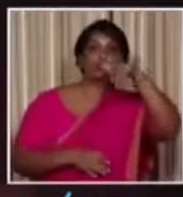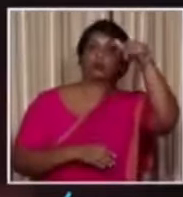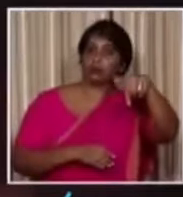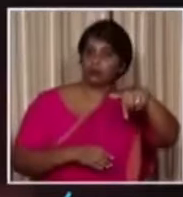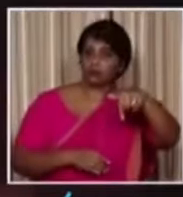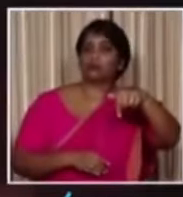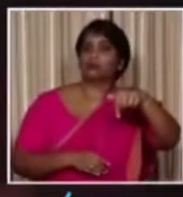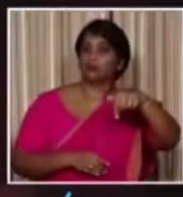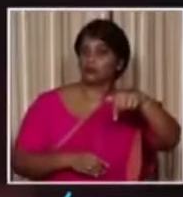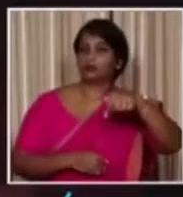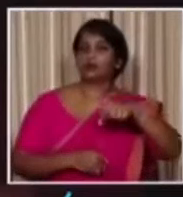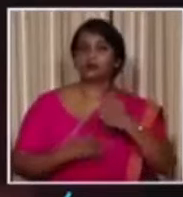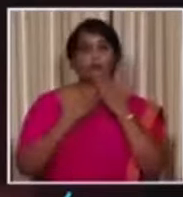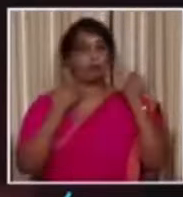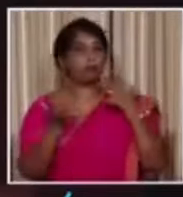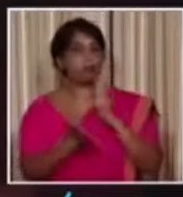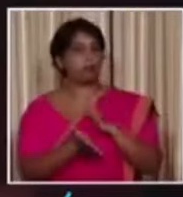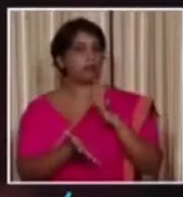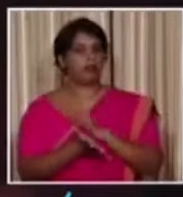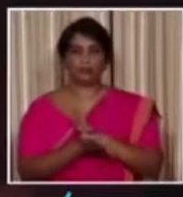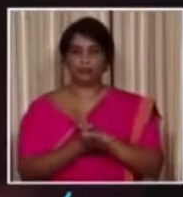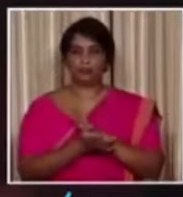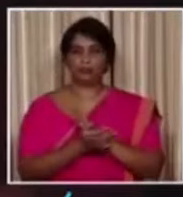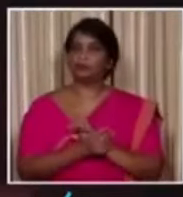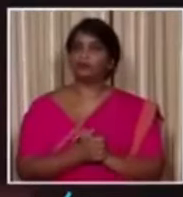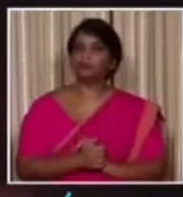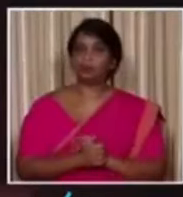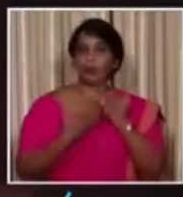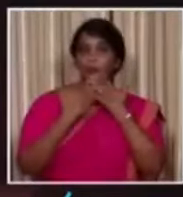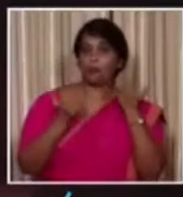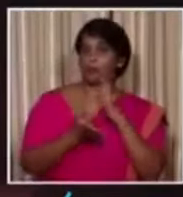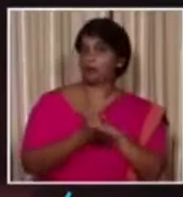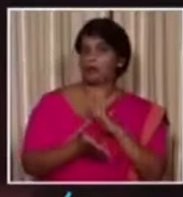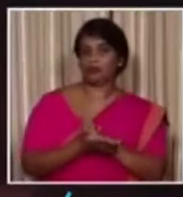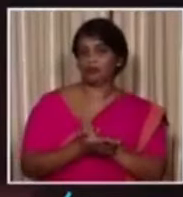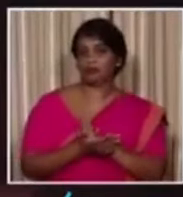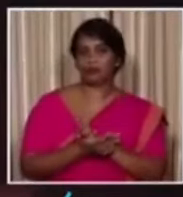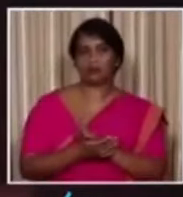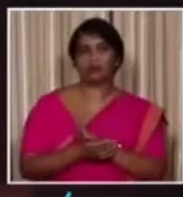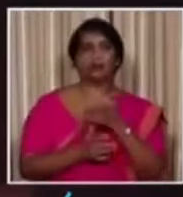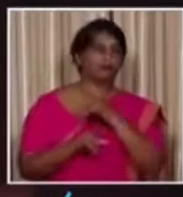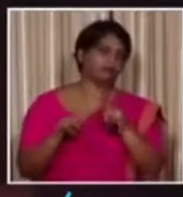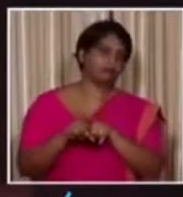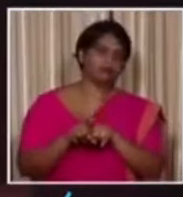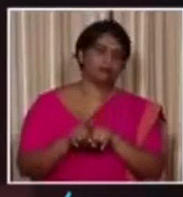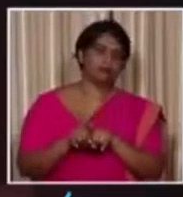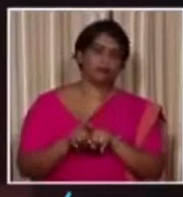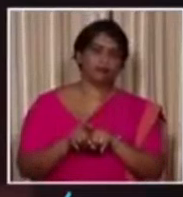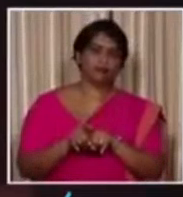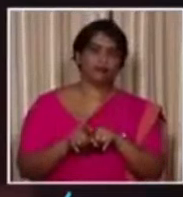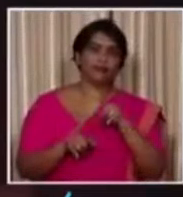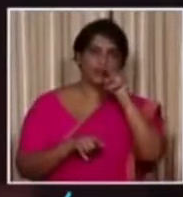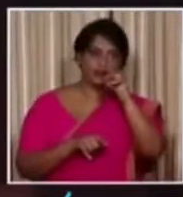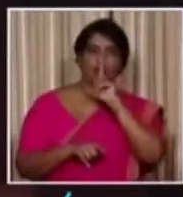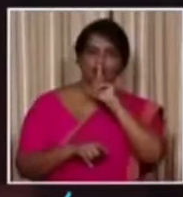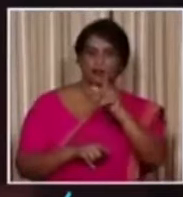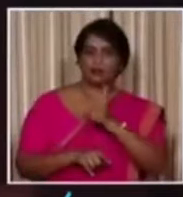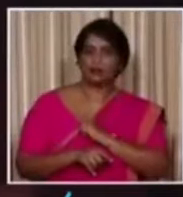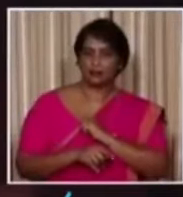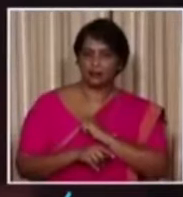ගිහිල්ලා ජෝගී නටන්න, පාටි දන්න. අනිත් එක මේ මම ඔබතුමාට කියන්න